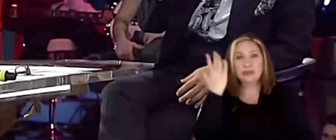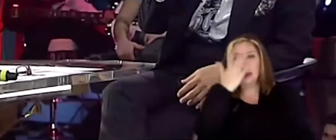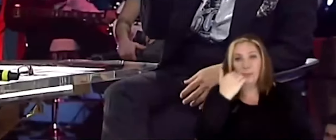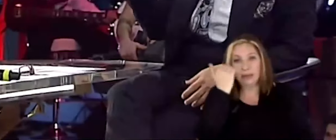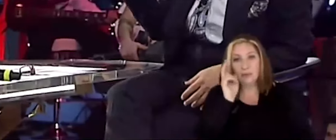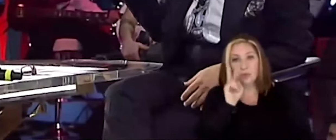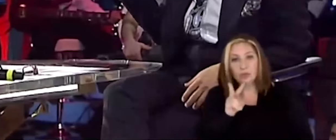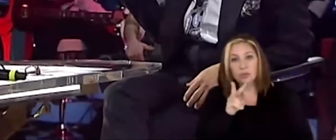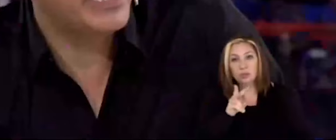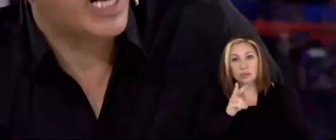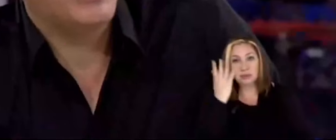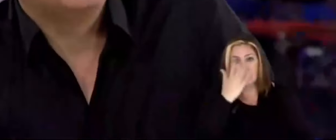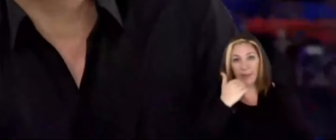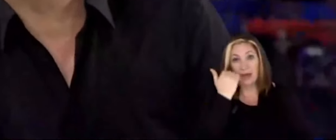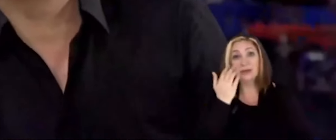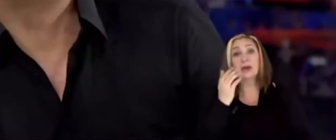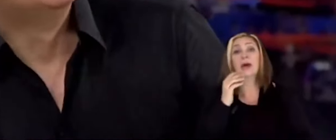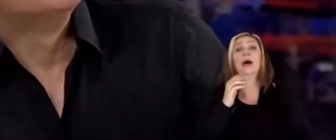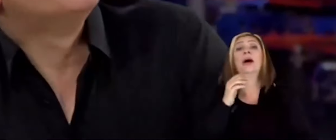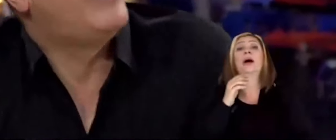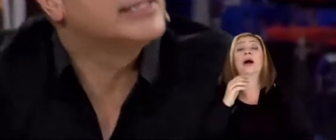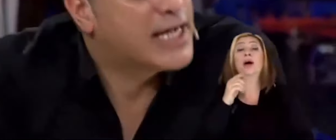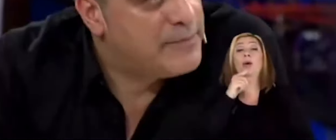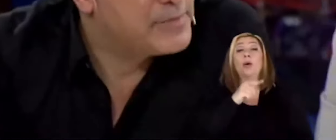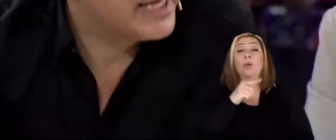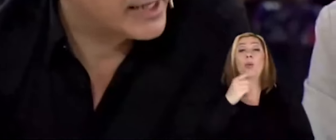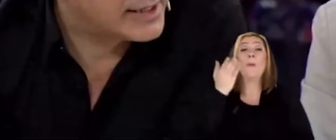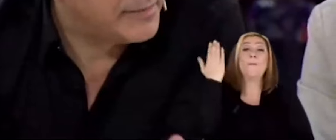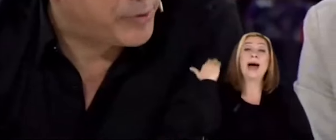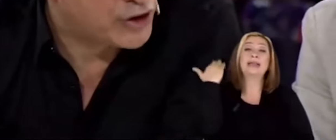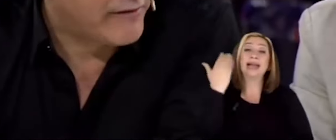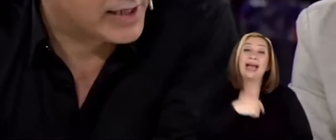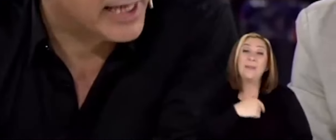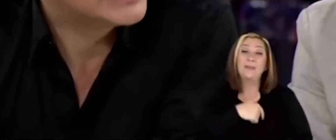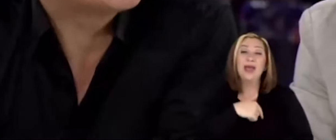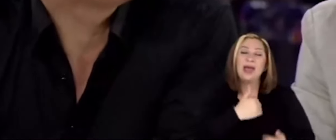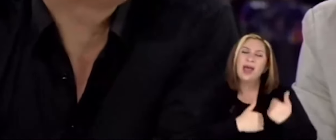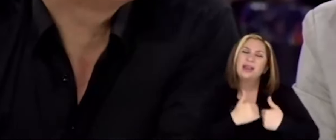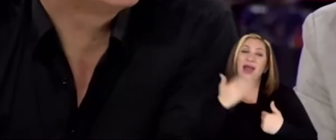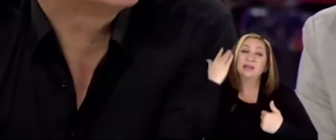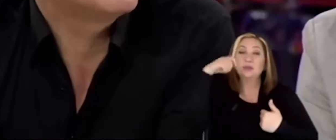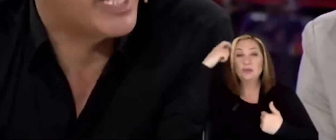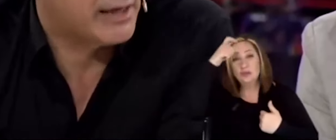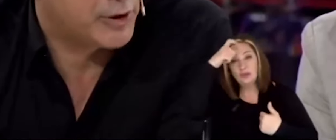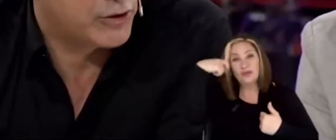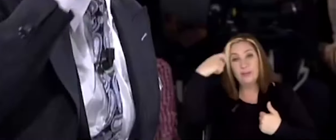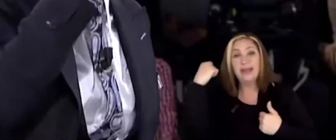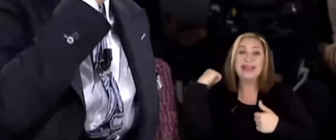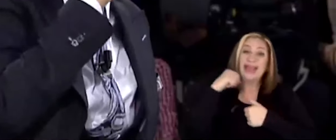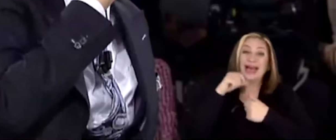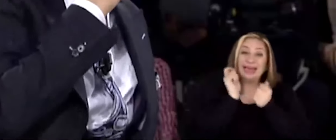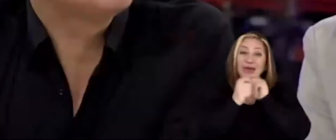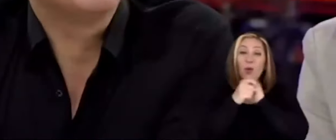beyaz görüyoruz? Siyah beyaz? Ha, bu Mazi Kalbimde Yaradır diye bir proje vardı. Eski Türk filmleri yeniden remake